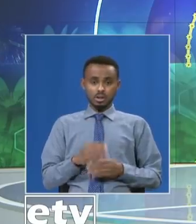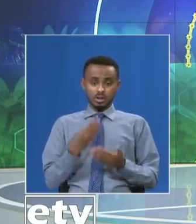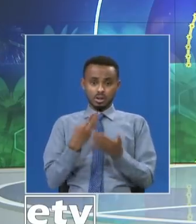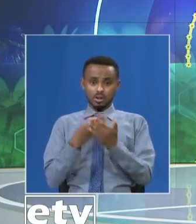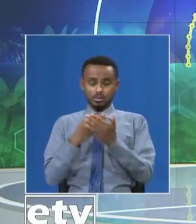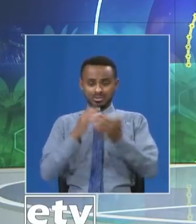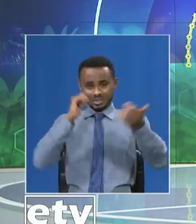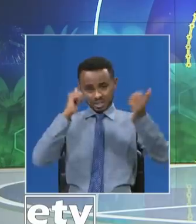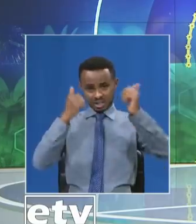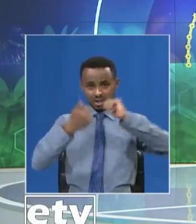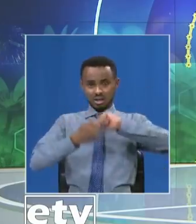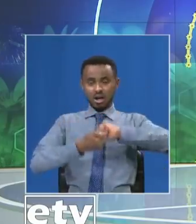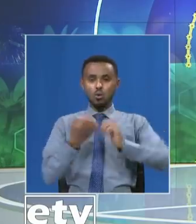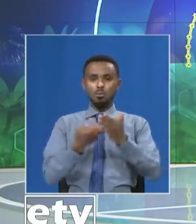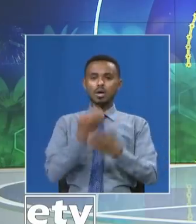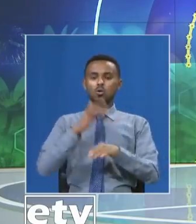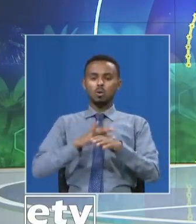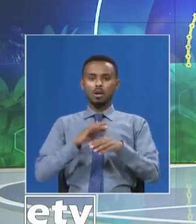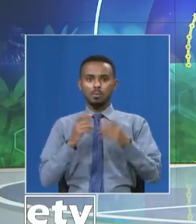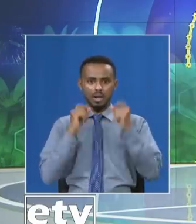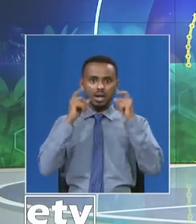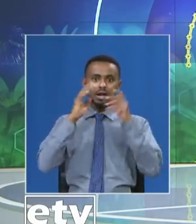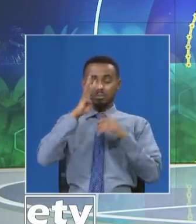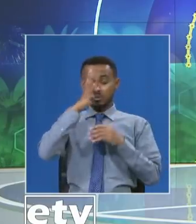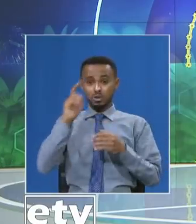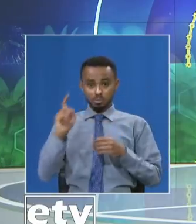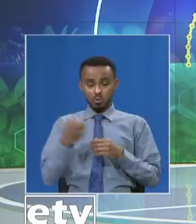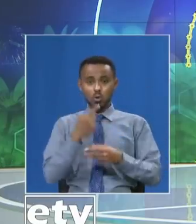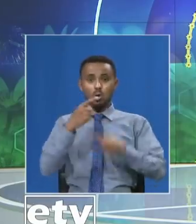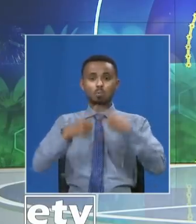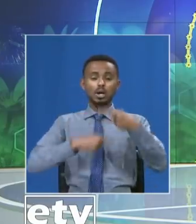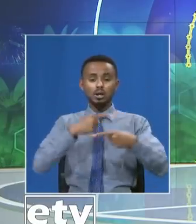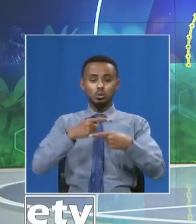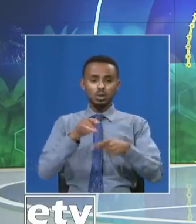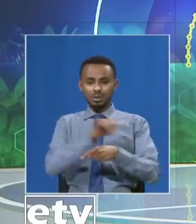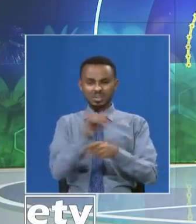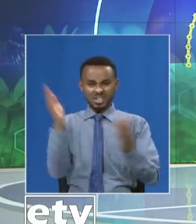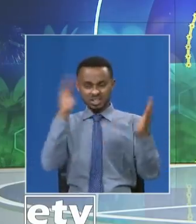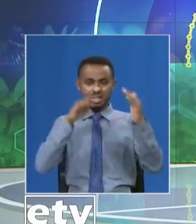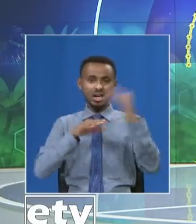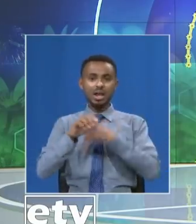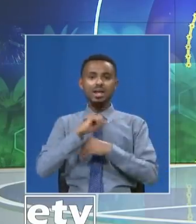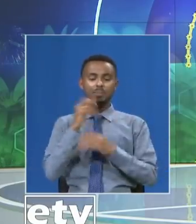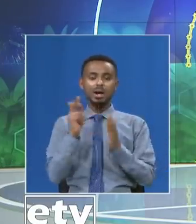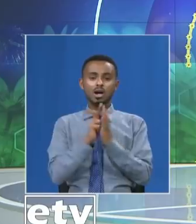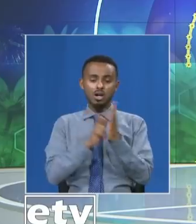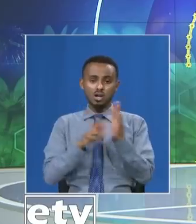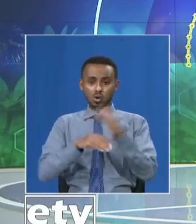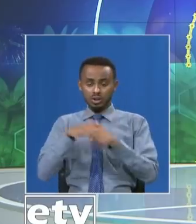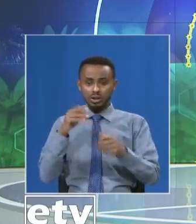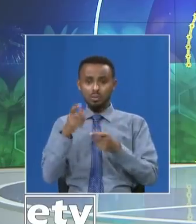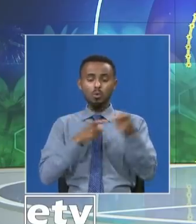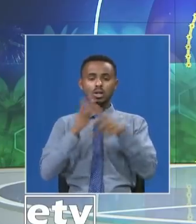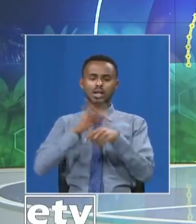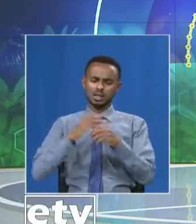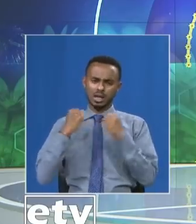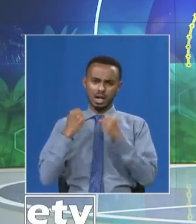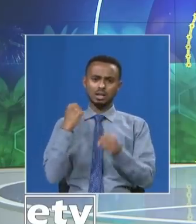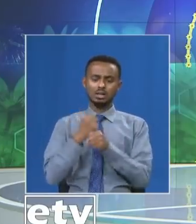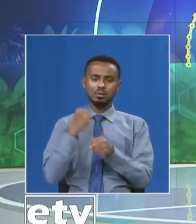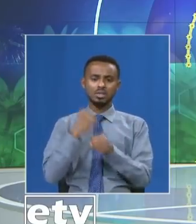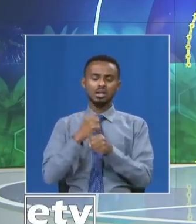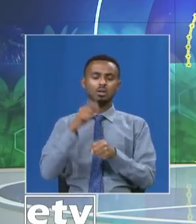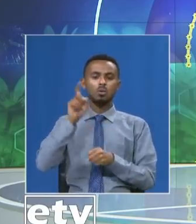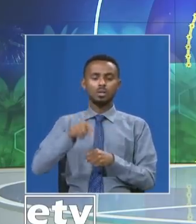የብር ኖት ቅያሬው በኢኮኖሚ ላይ መነቃቃትን የሚፈጥር ቢሆንም በሂደት ወደ ተመሳሳይ ችግር እንዳይገባ ህገ ወጥነት መቆጣጠር ላይ ጠንካራ ስራ